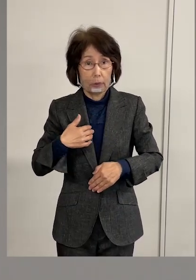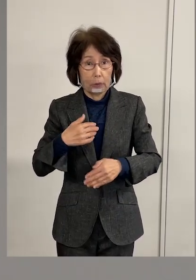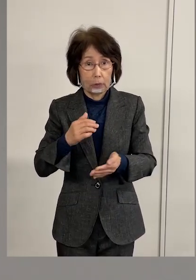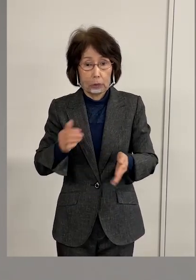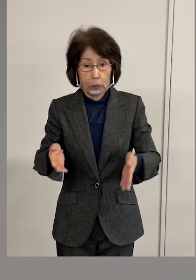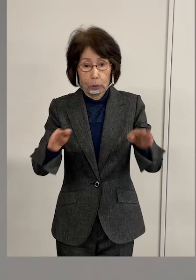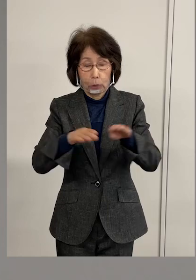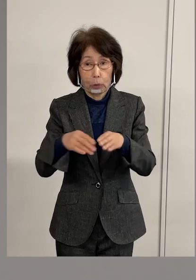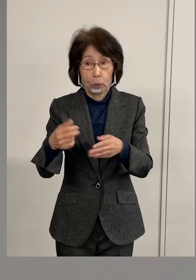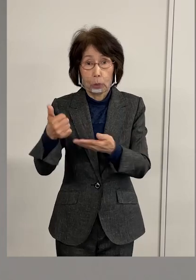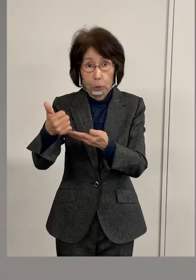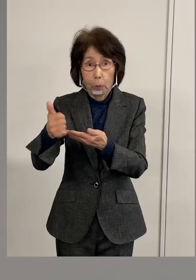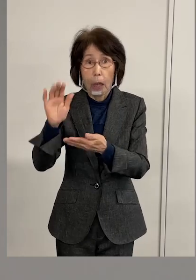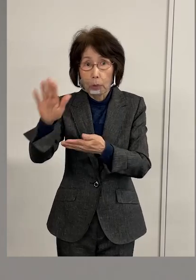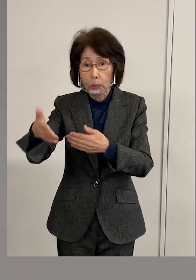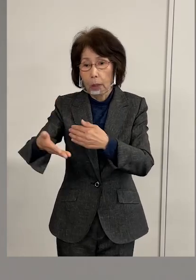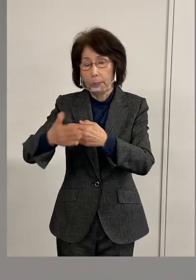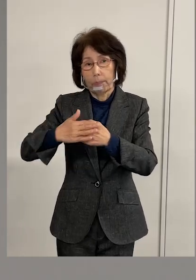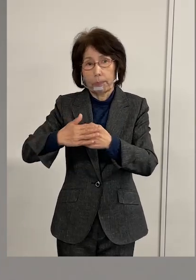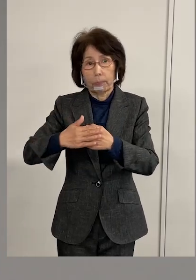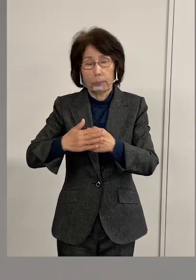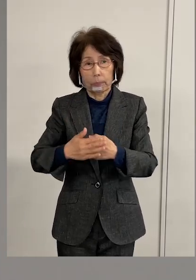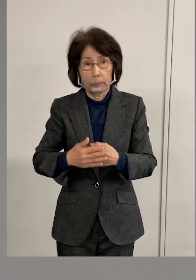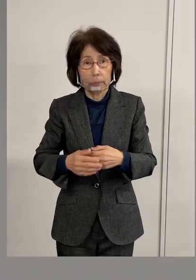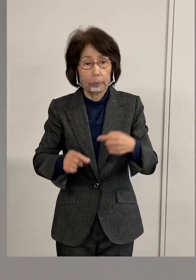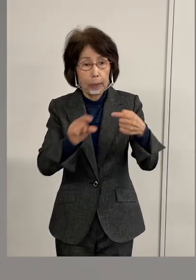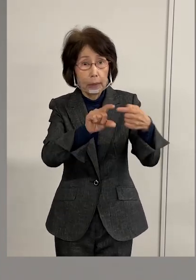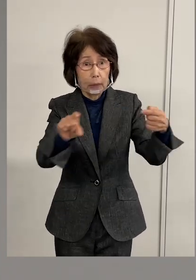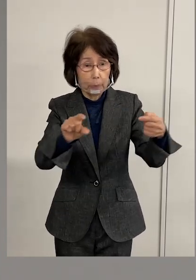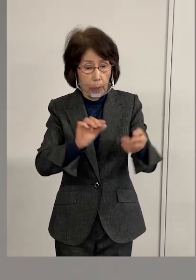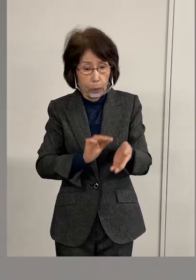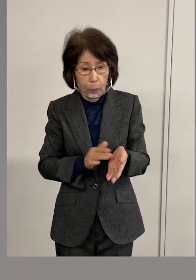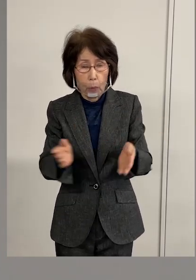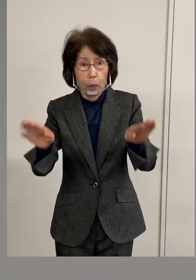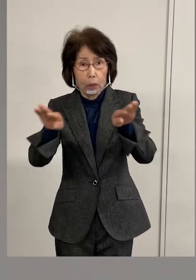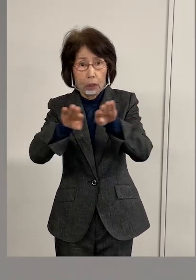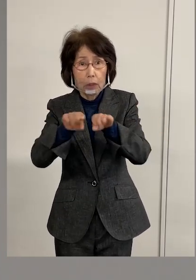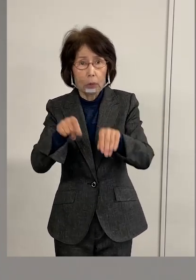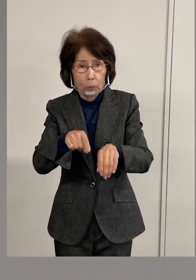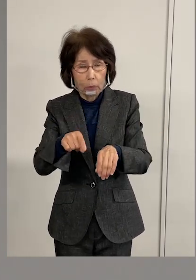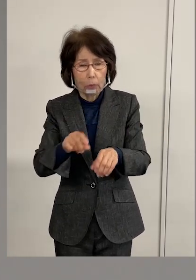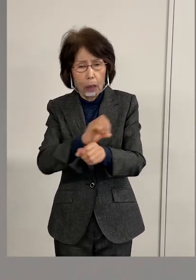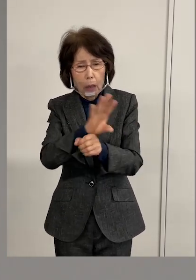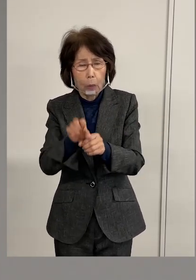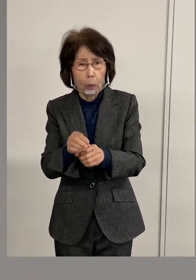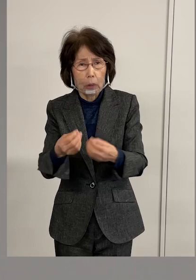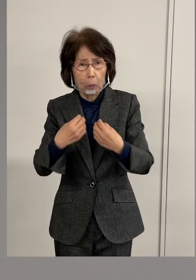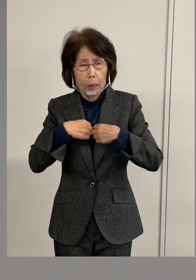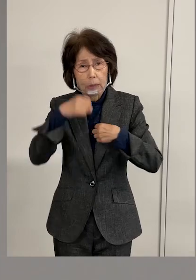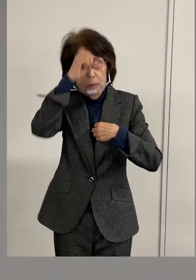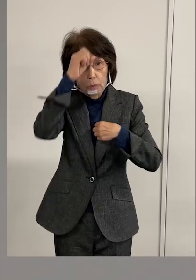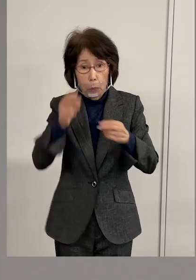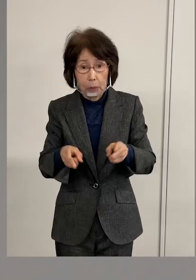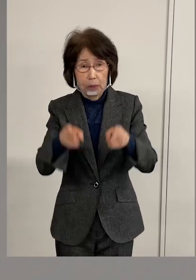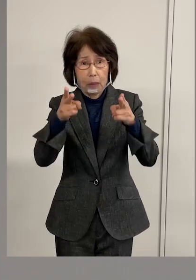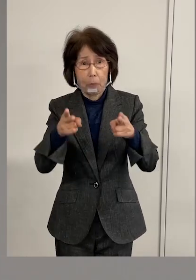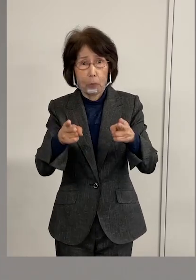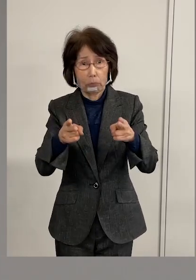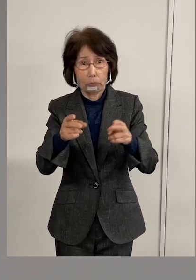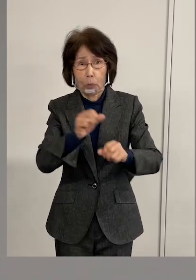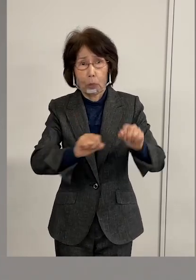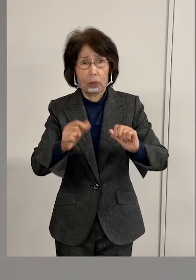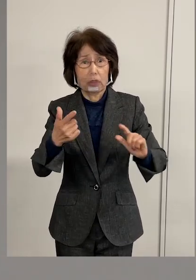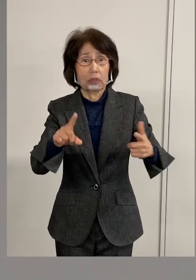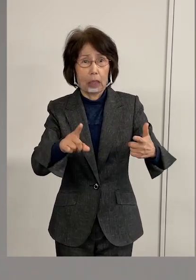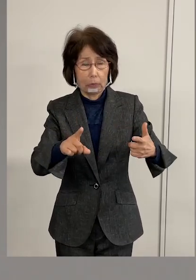ども、一般病院はですね、コロナの感染症ってやっぱり専門的にあんまりやってないのと、オ